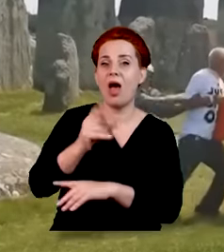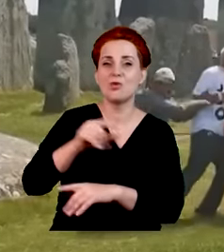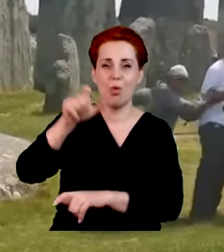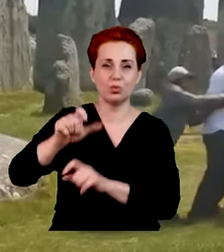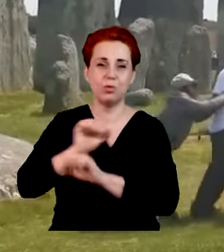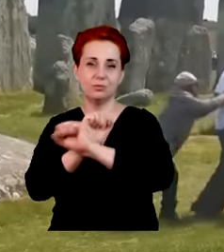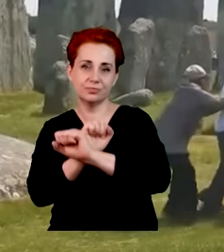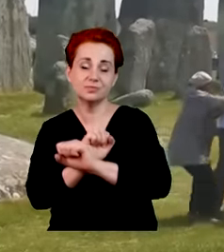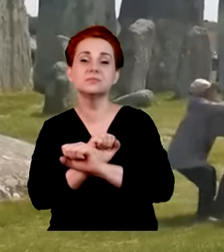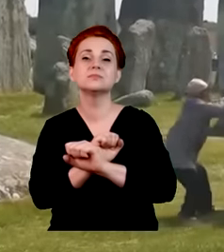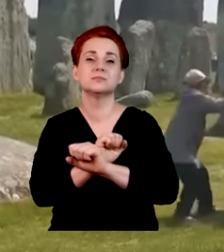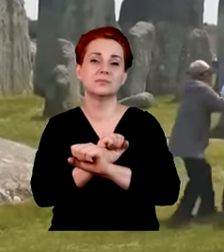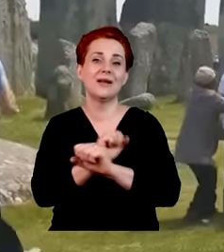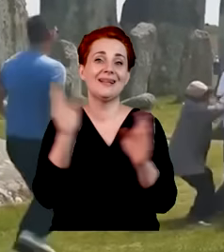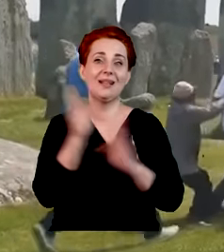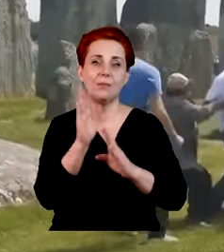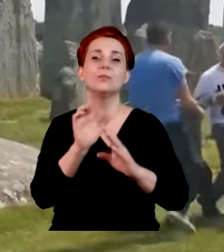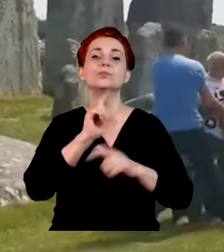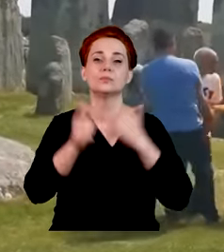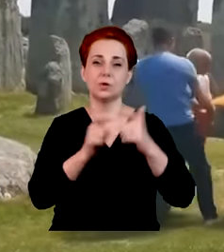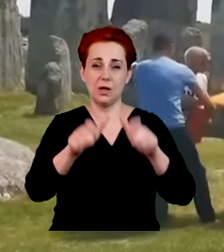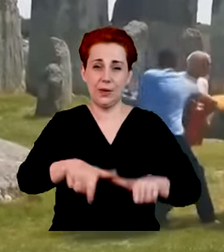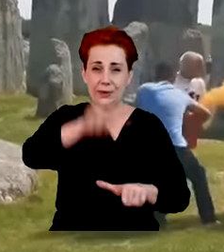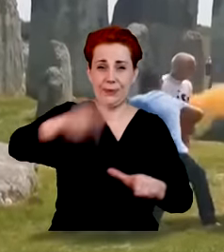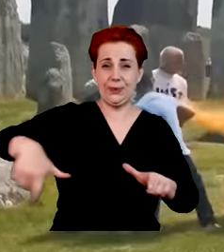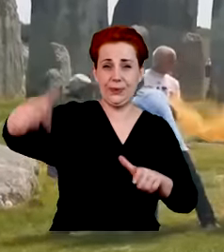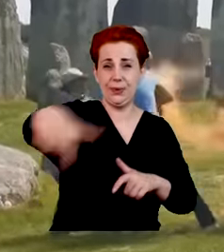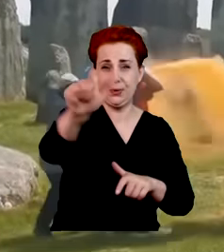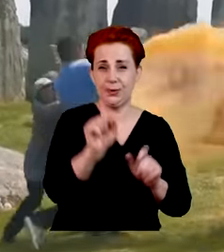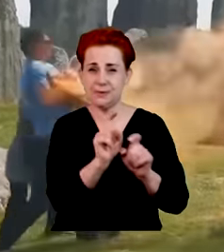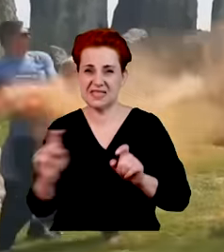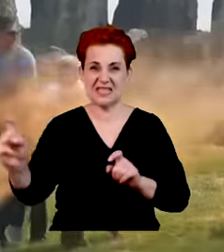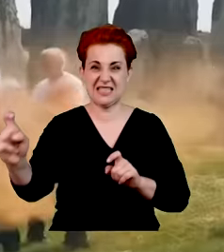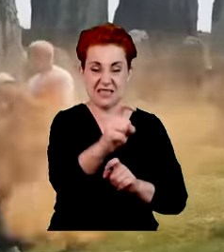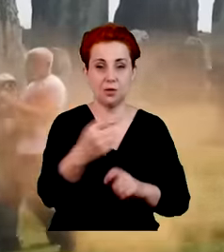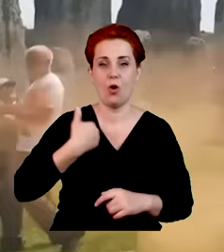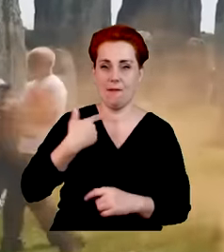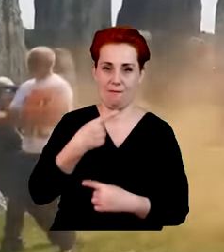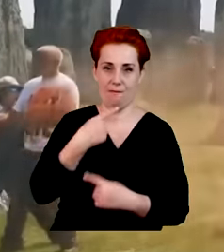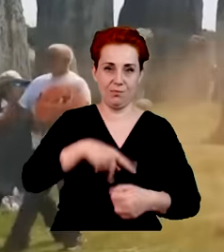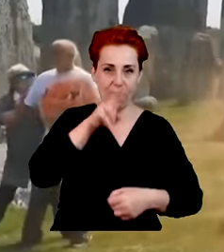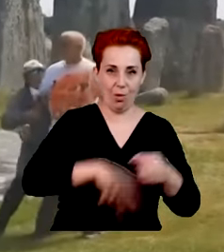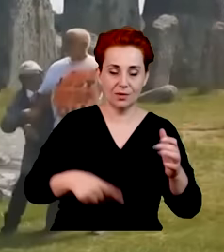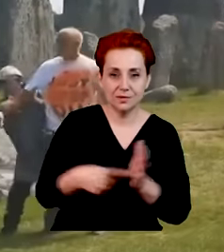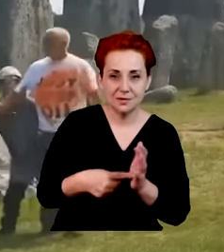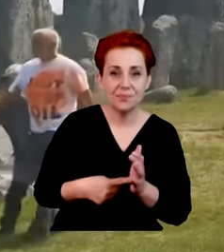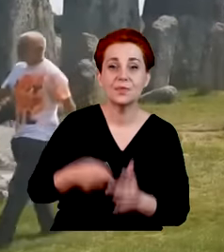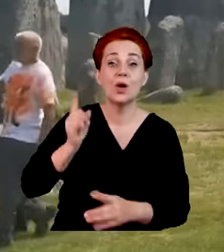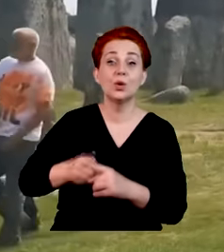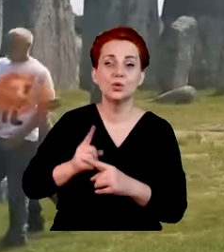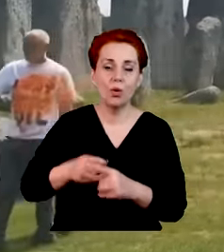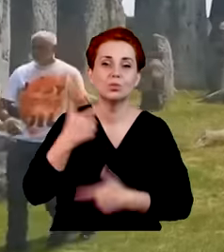pokryli sprayem Stonehenge poinformowała brytyjska policja członkowie grupy Just stop Oil oblali